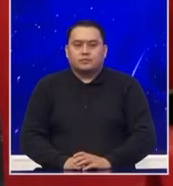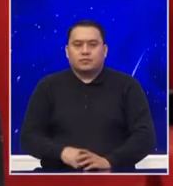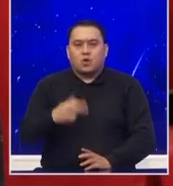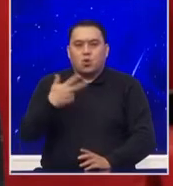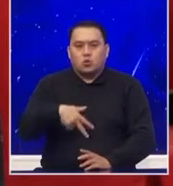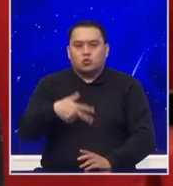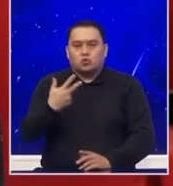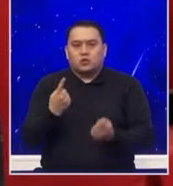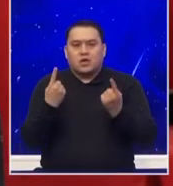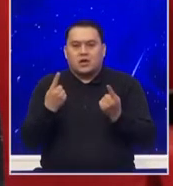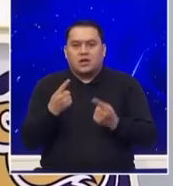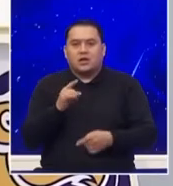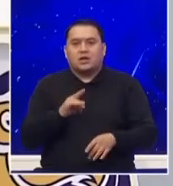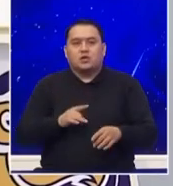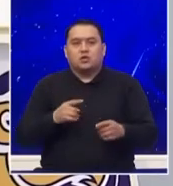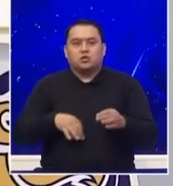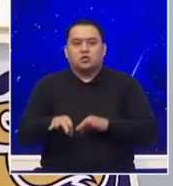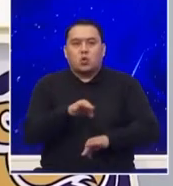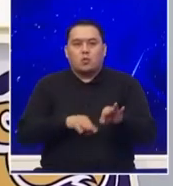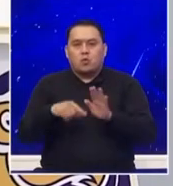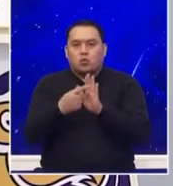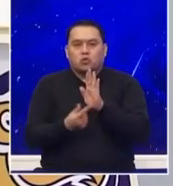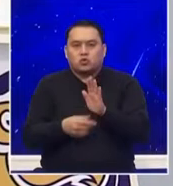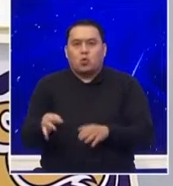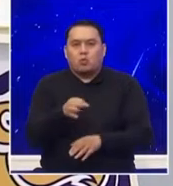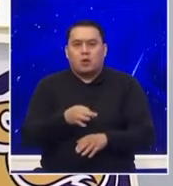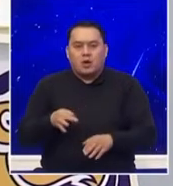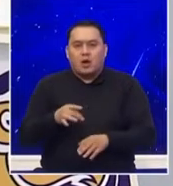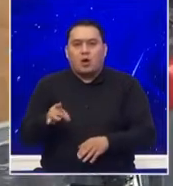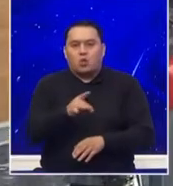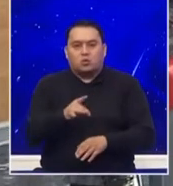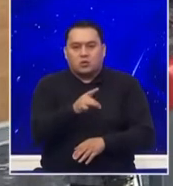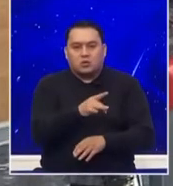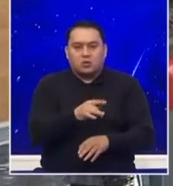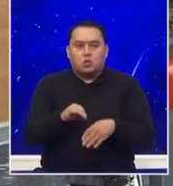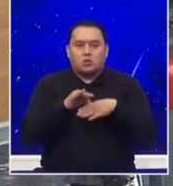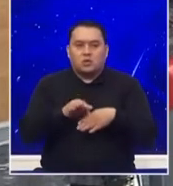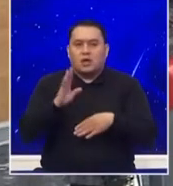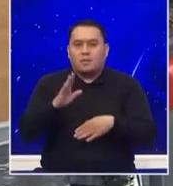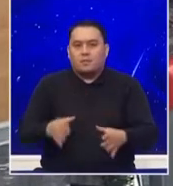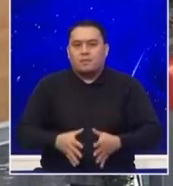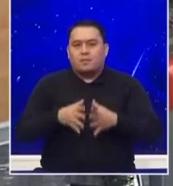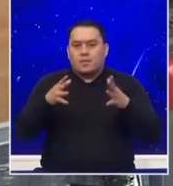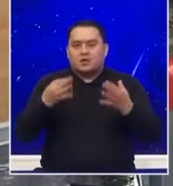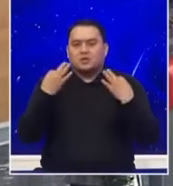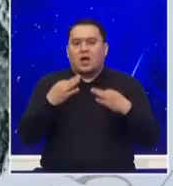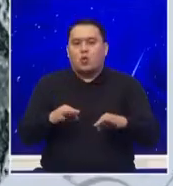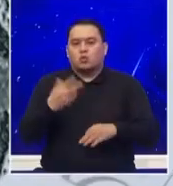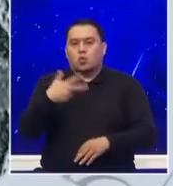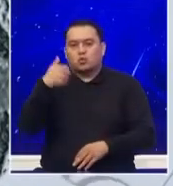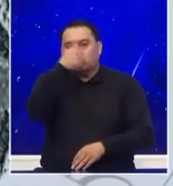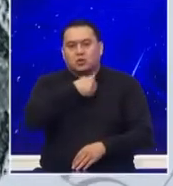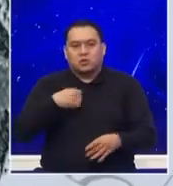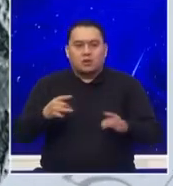33 ірі жоба, 6 республикалық деңгейде, 17 облыстық, қалған аудан деңгейінде атап өтіледі. Ең мерейлісі тұғырлы тәуелсіздіктің 30